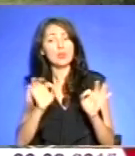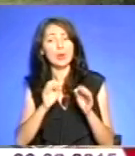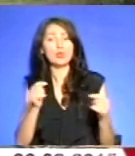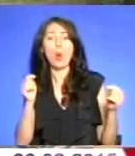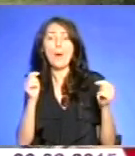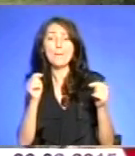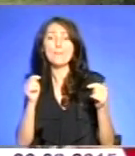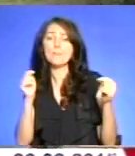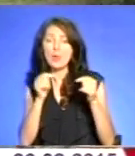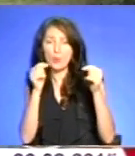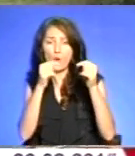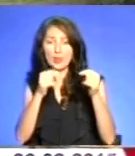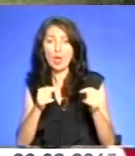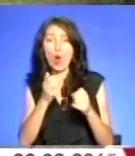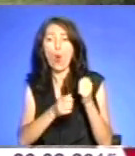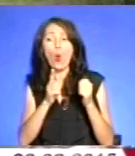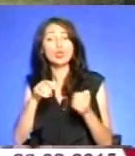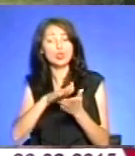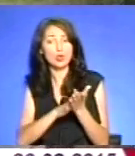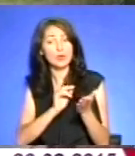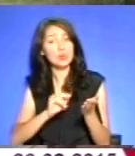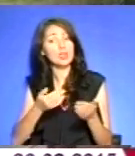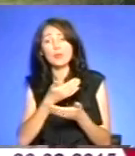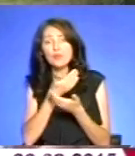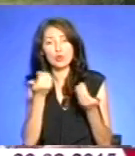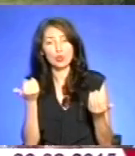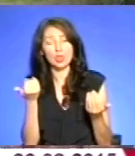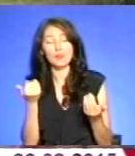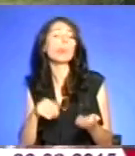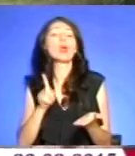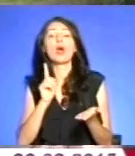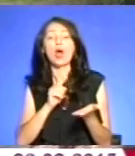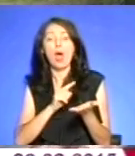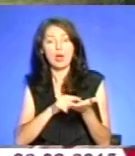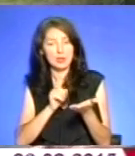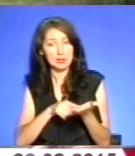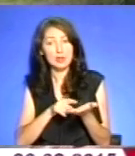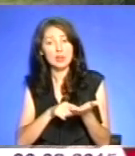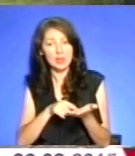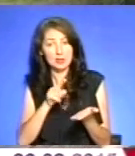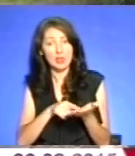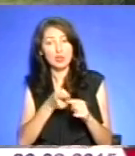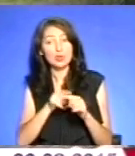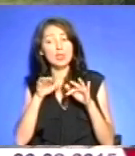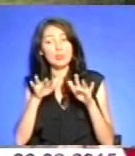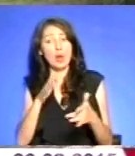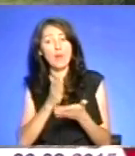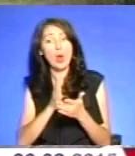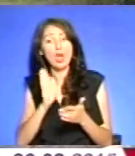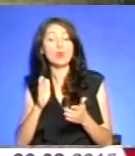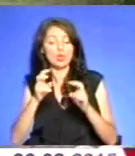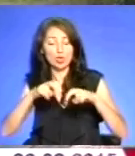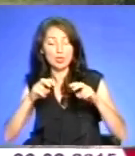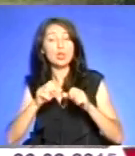відсутній, написати, що він відсутній. І зазначити, що ця справа повинна бути розглянута на